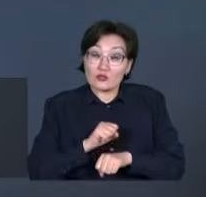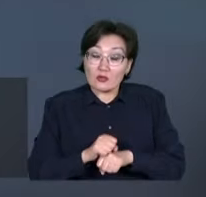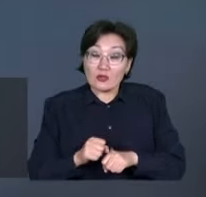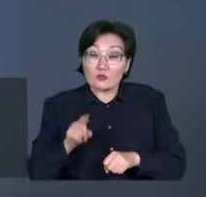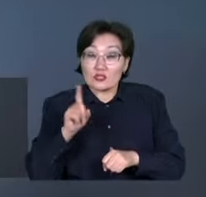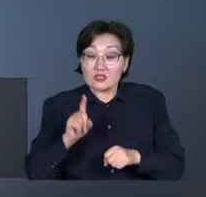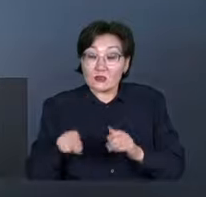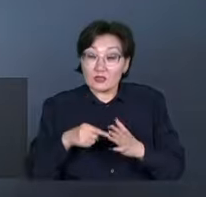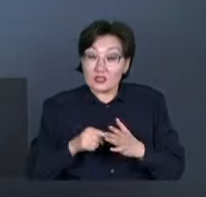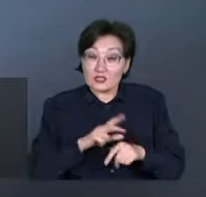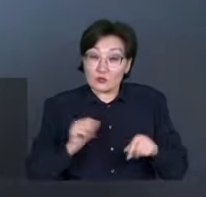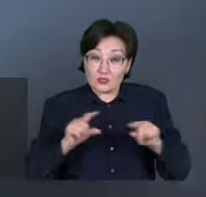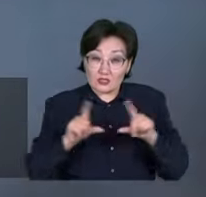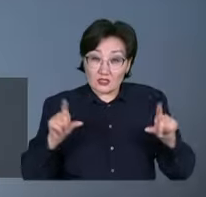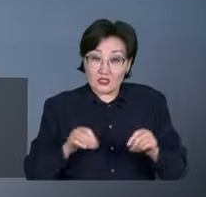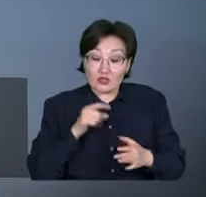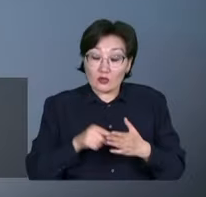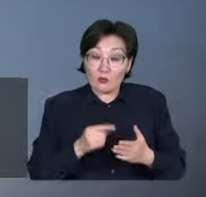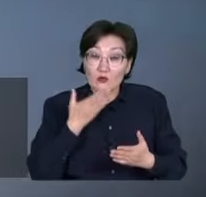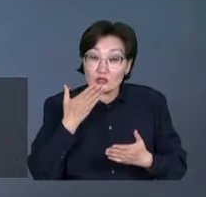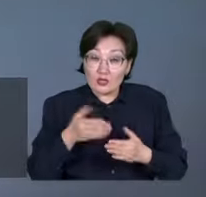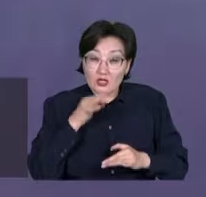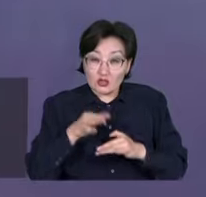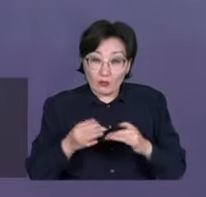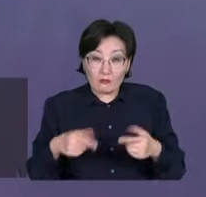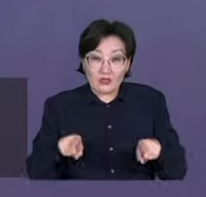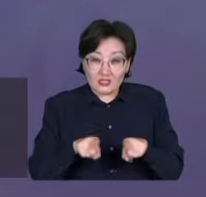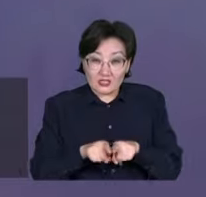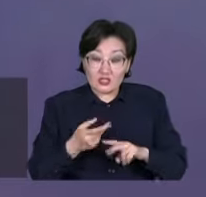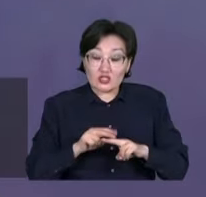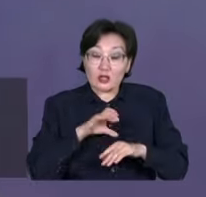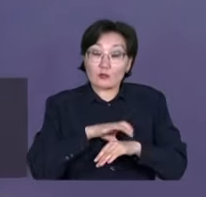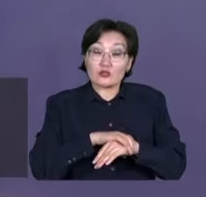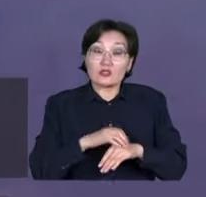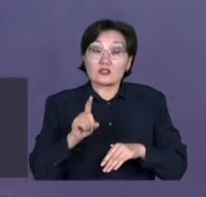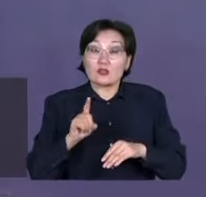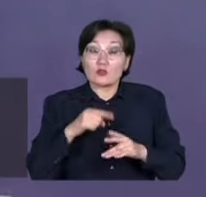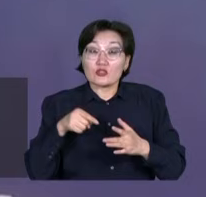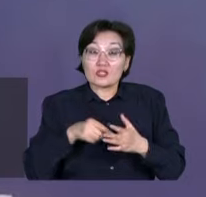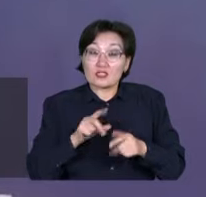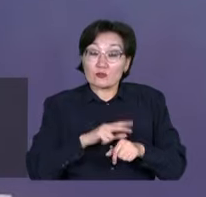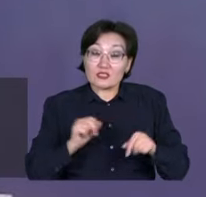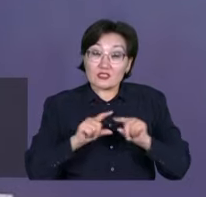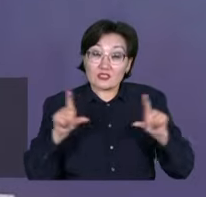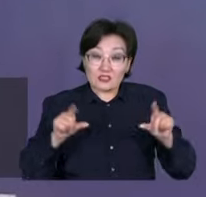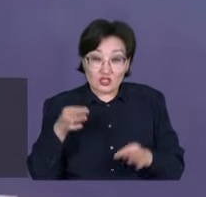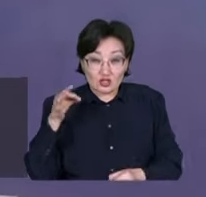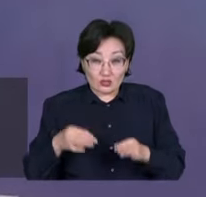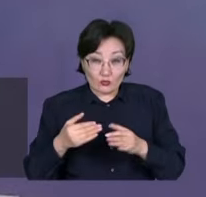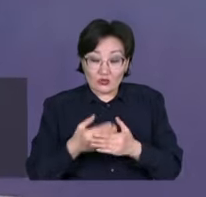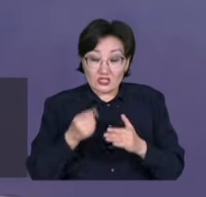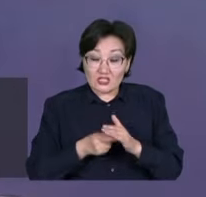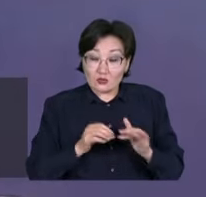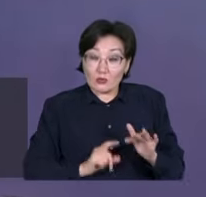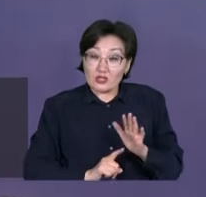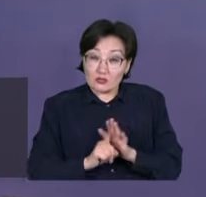Екібастұз қалалық полиция басқармасына сауал жолдадық. Жауап мынадай. Аталған факті бойынша Екібастұз қаласының полиция басқармасымен сотқа дейінгі тергеу